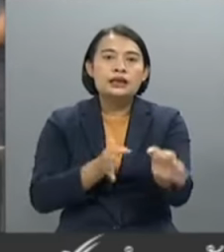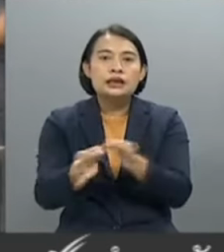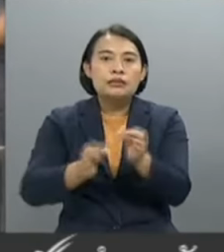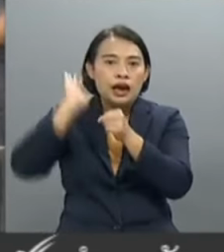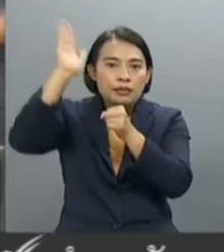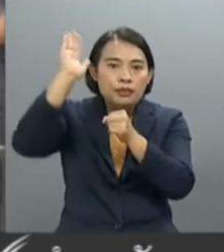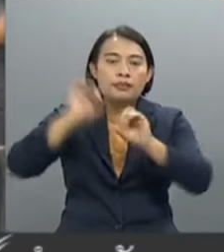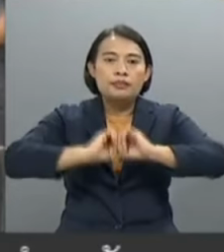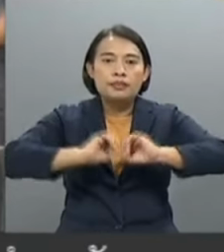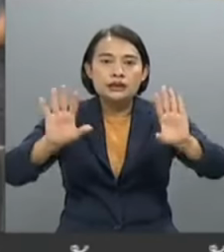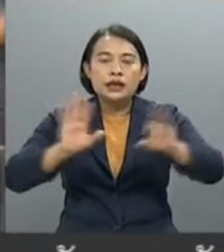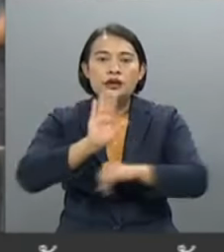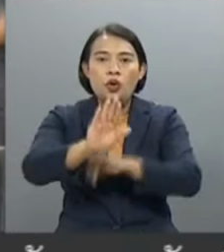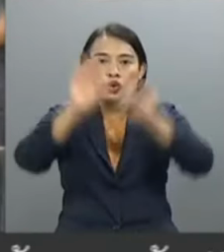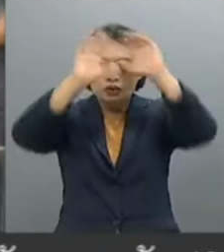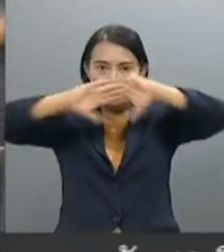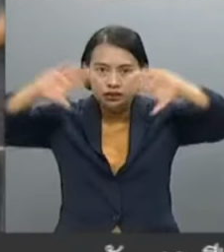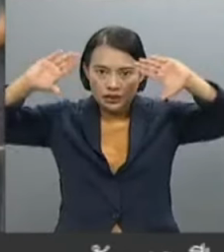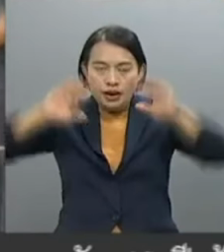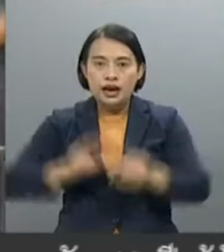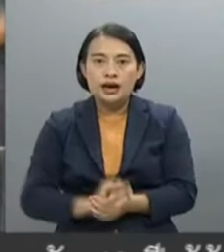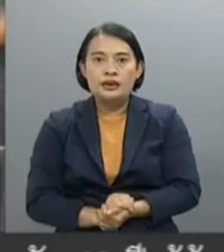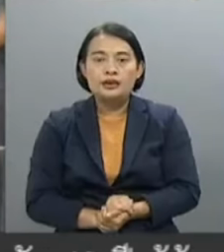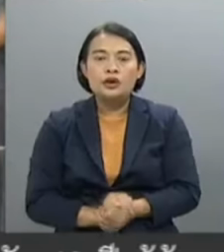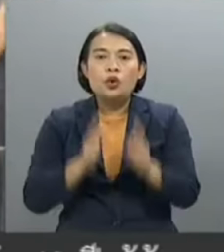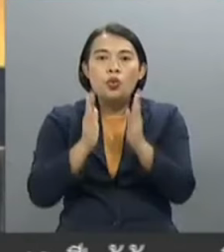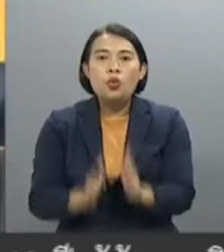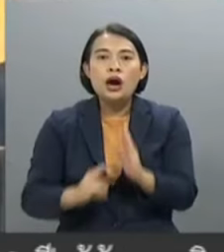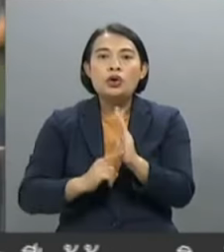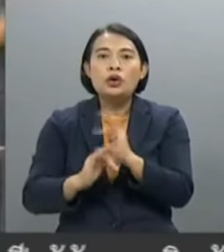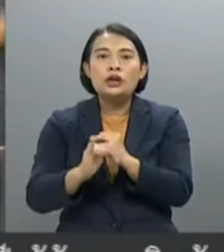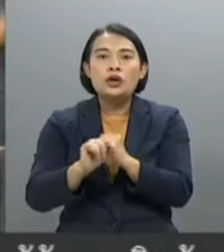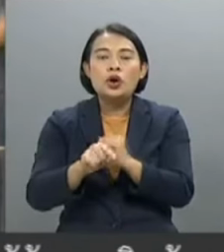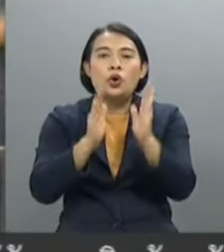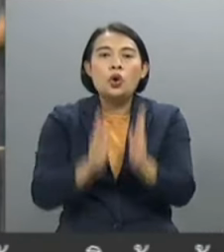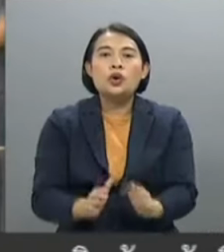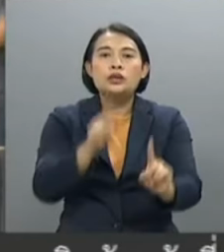คะว่าผลตรวจของชาวระยองทั้งหมด 1,000 กว่าคนนี้ผลจะเป็น